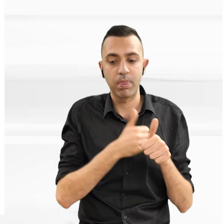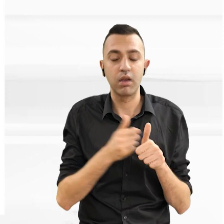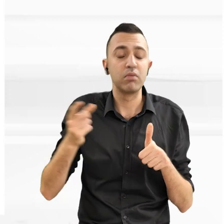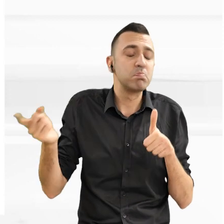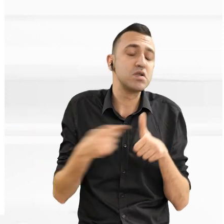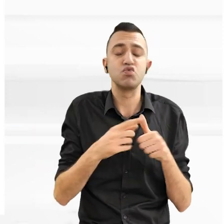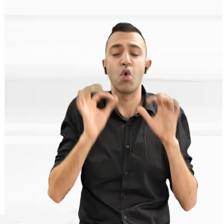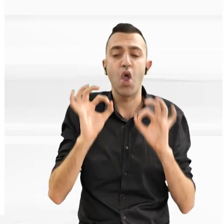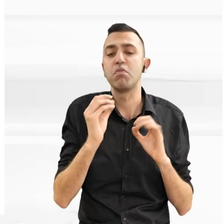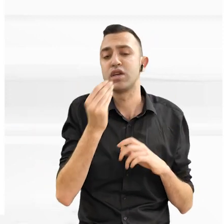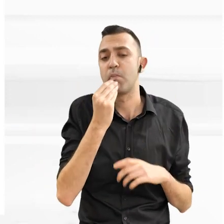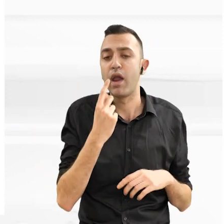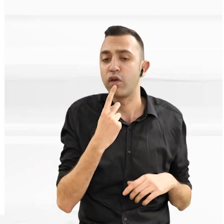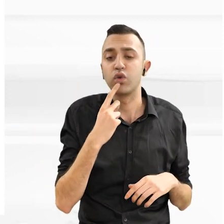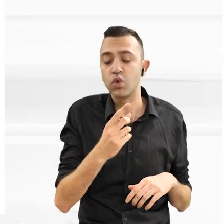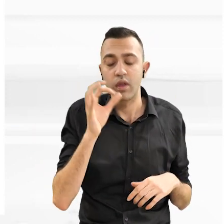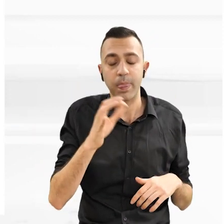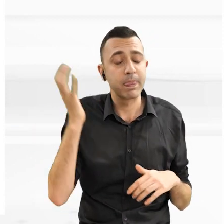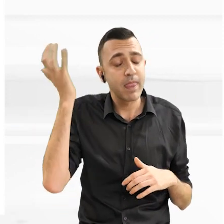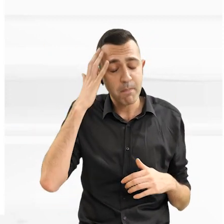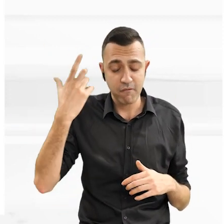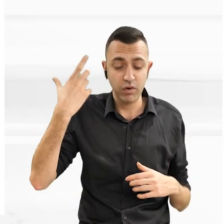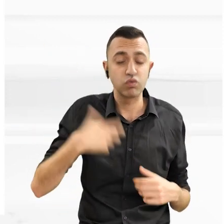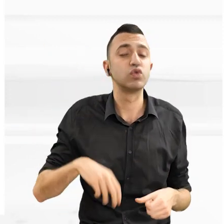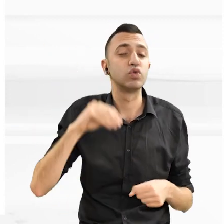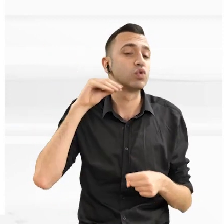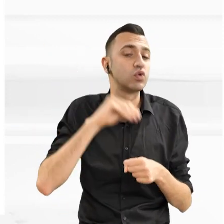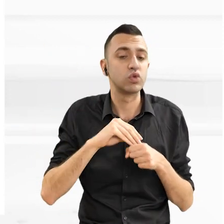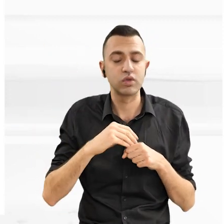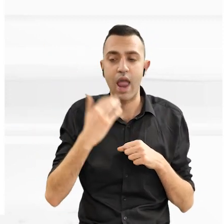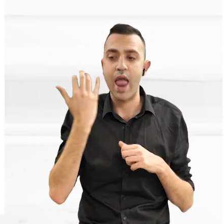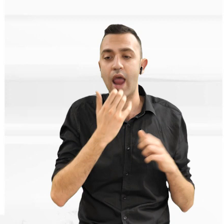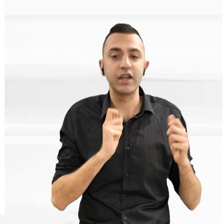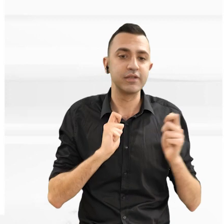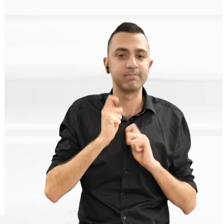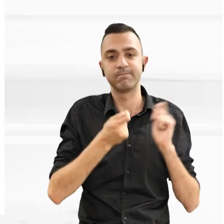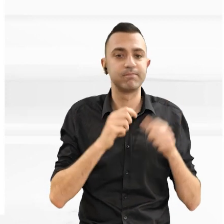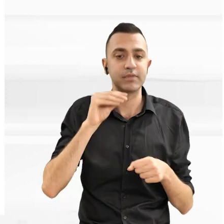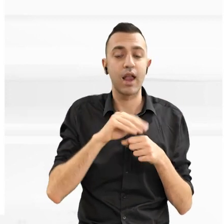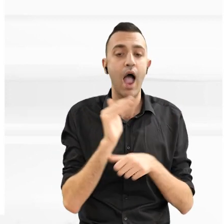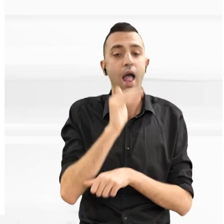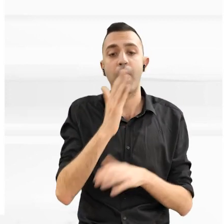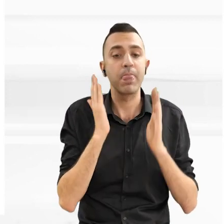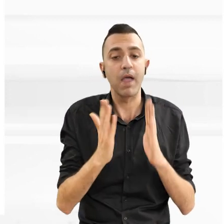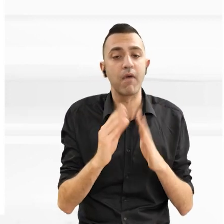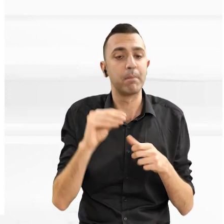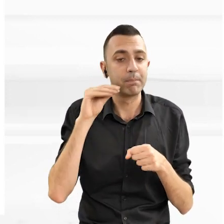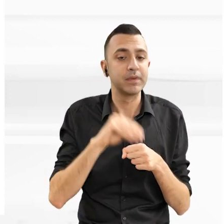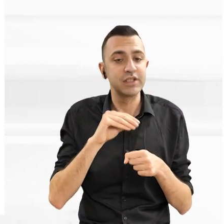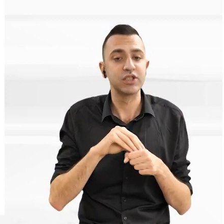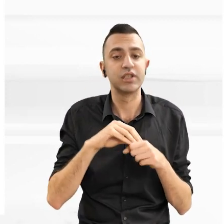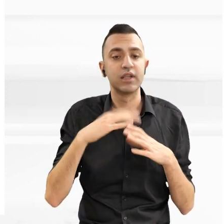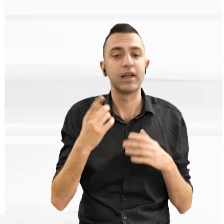alıyor bu ön plana alsa da temelde vücut hücresel düzeyde enerji üretip yaşamsal işlevlerini yerine getirmeyi